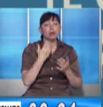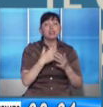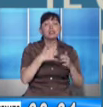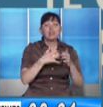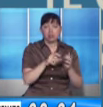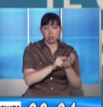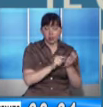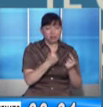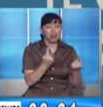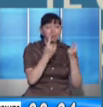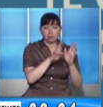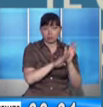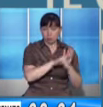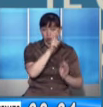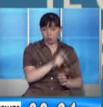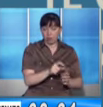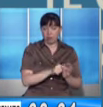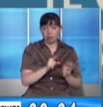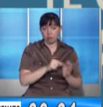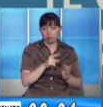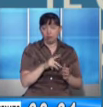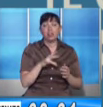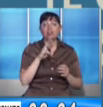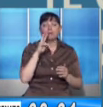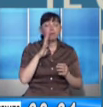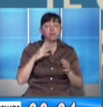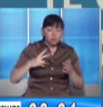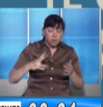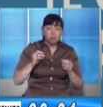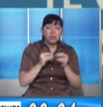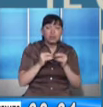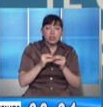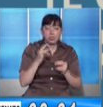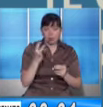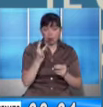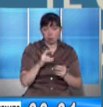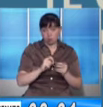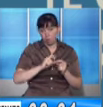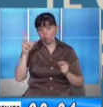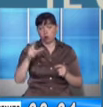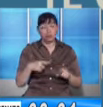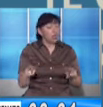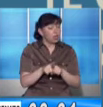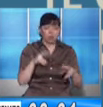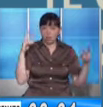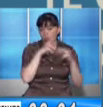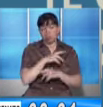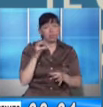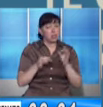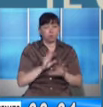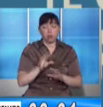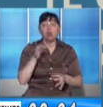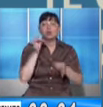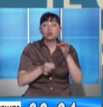cetățean obișnuit de peste 10 ori. Respectiv, considerăm că o asemenea inechitate este injustă.